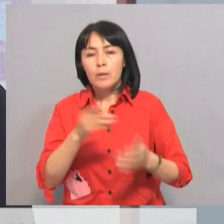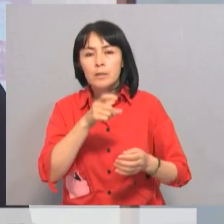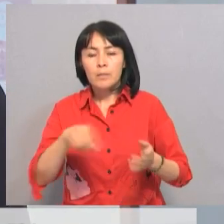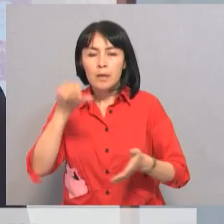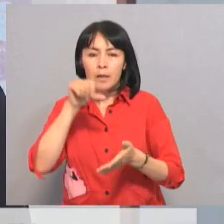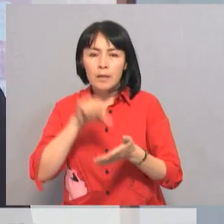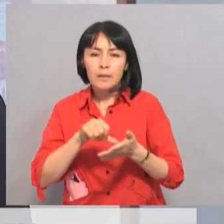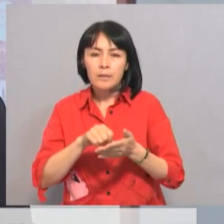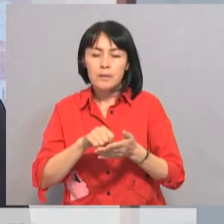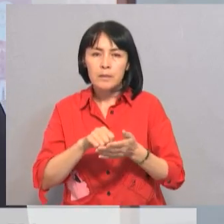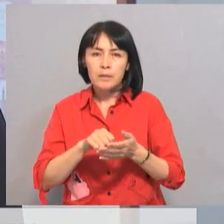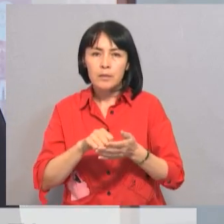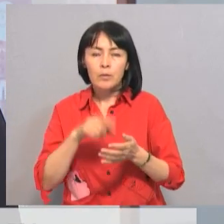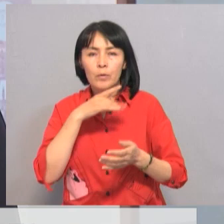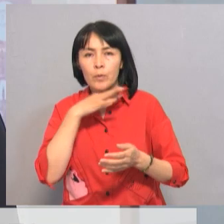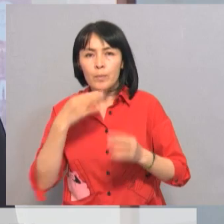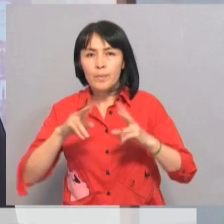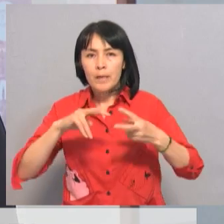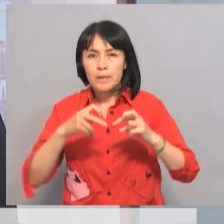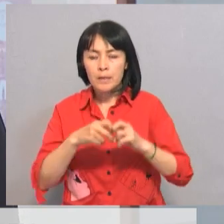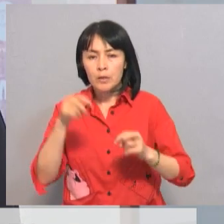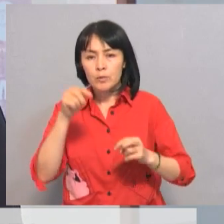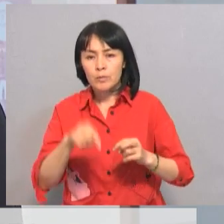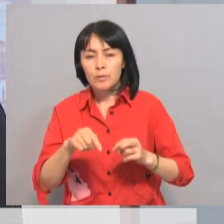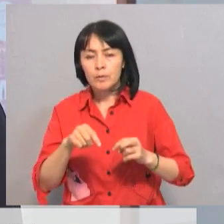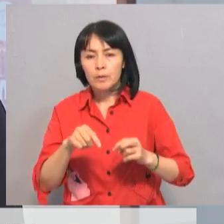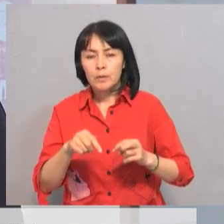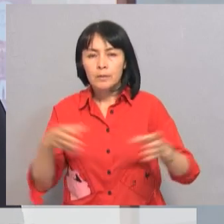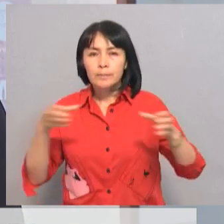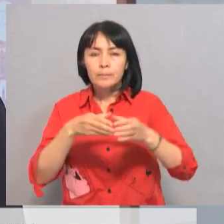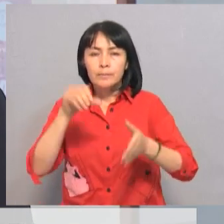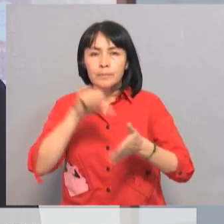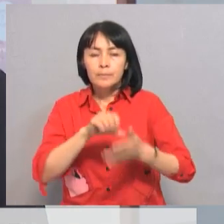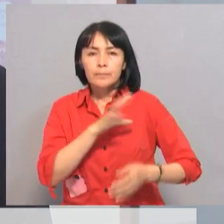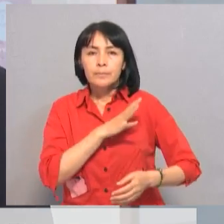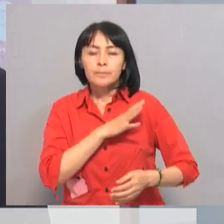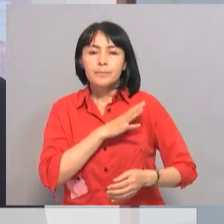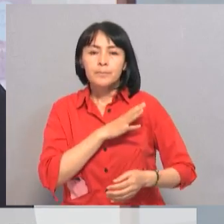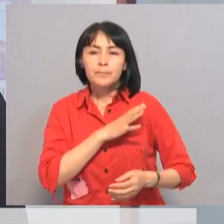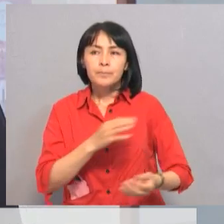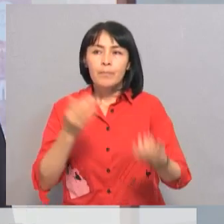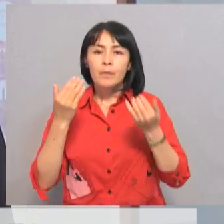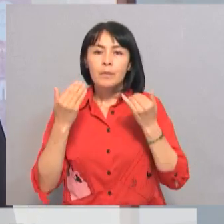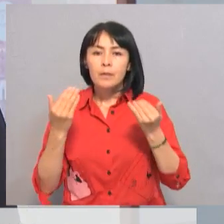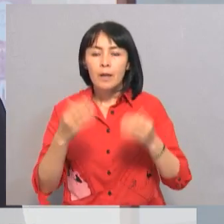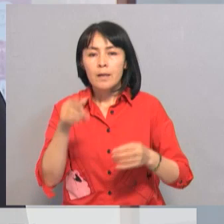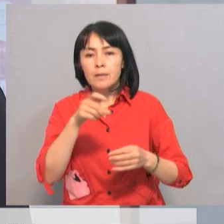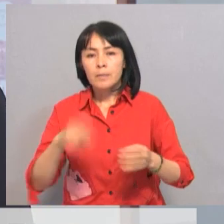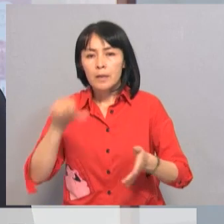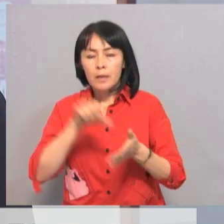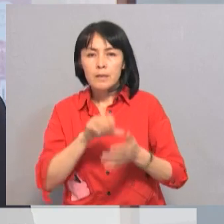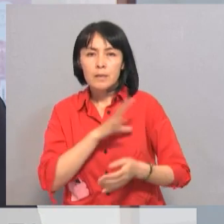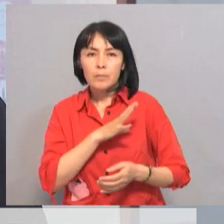қатысты. Трансформацияның көп мәселелері сол салаға қатысты болып тұр, осы санаттағы азаматтарға